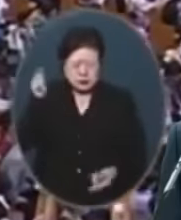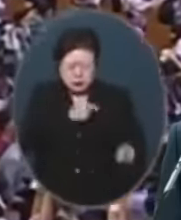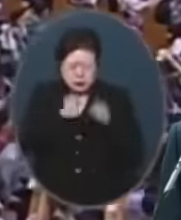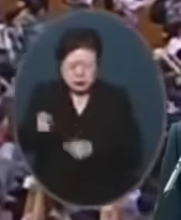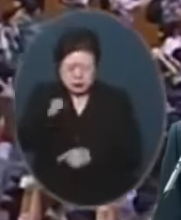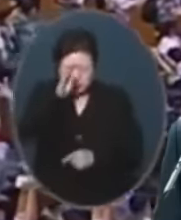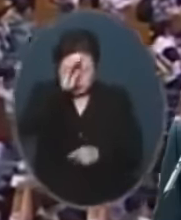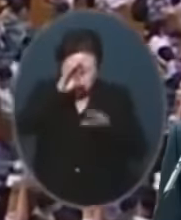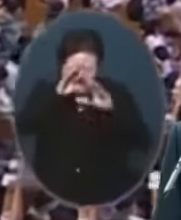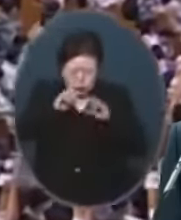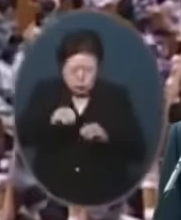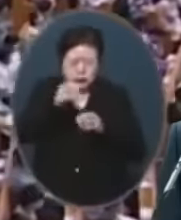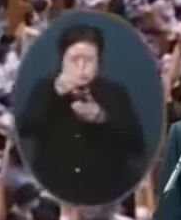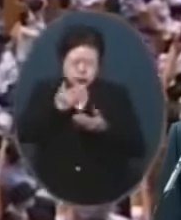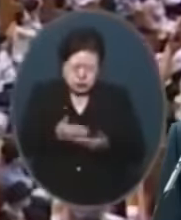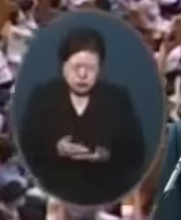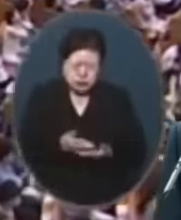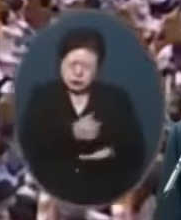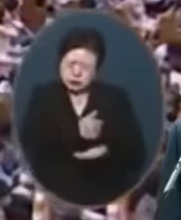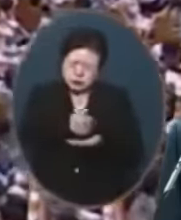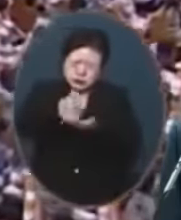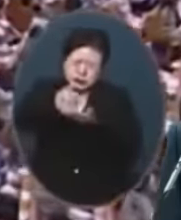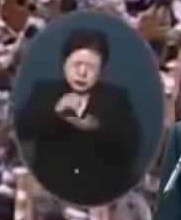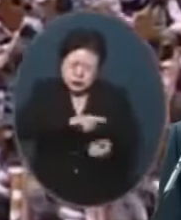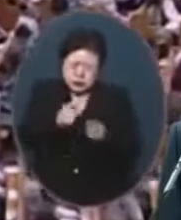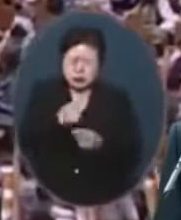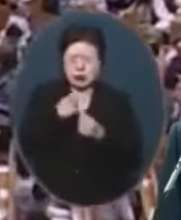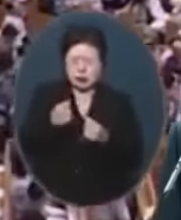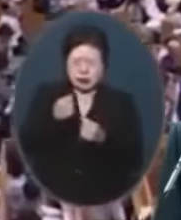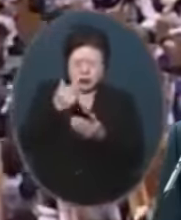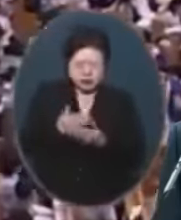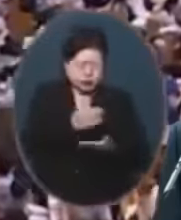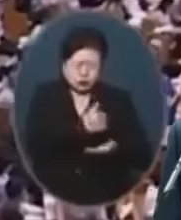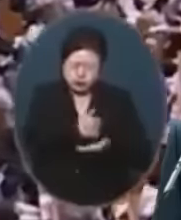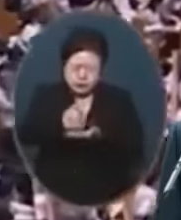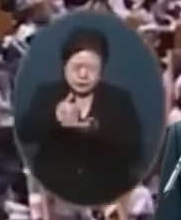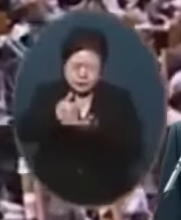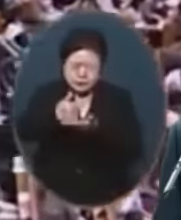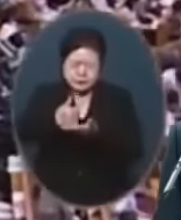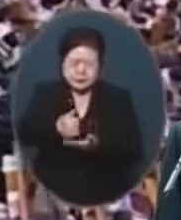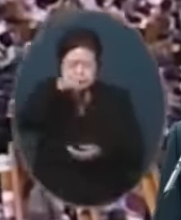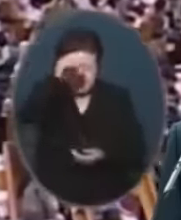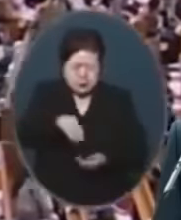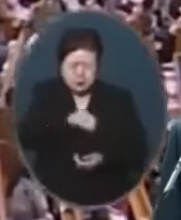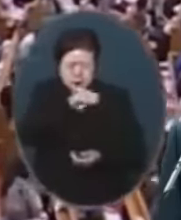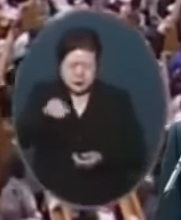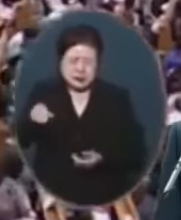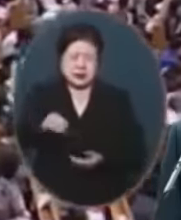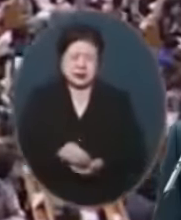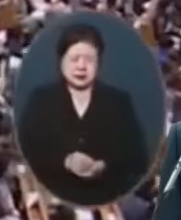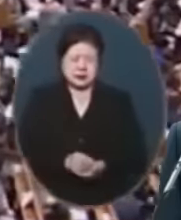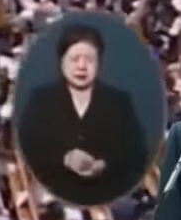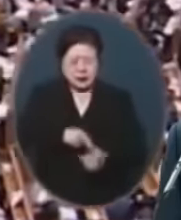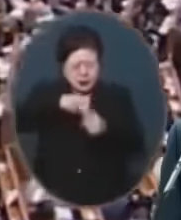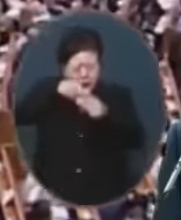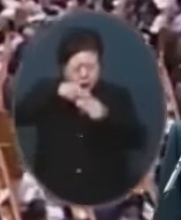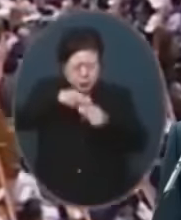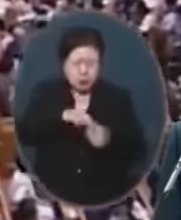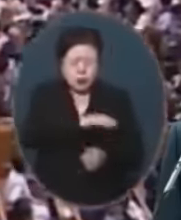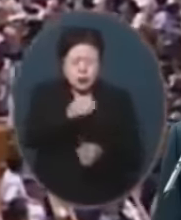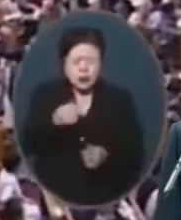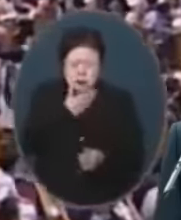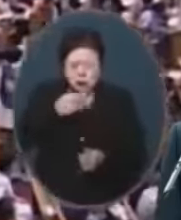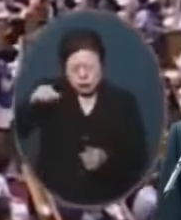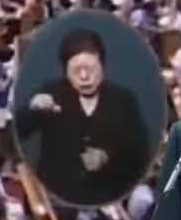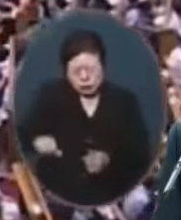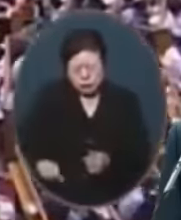맞음으로 우리의 병을 다 청산하시고 치료와 건강을 주신 주님, 십자가에 매달림으로 말미암아 우리의